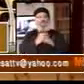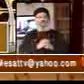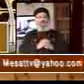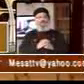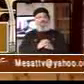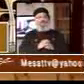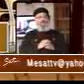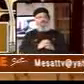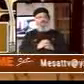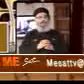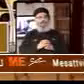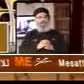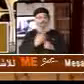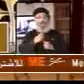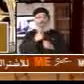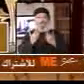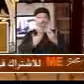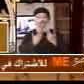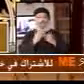أو ما نسميه بلغتنا